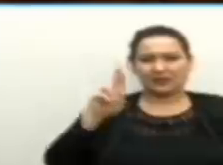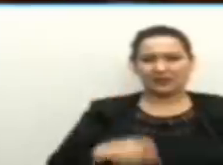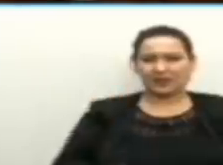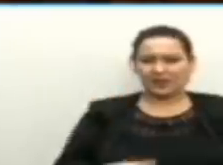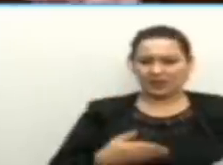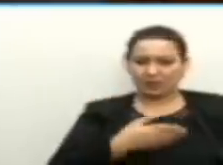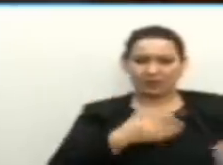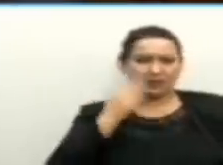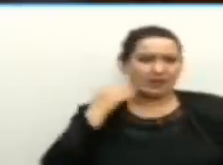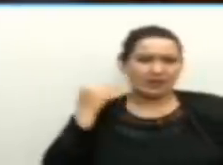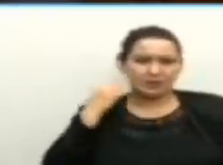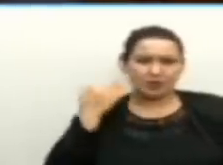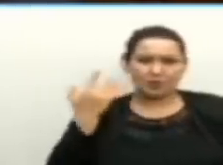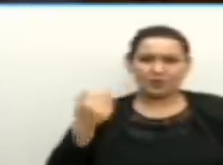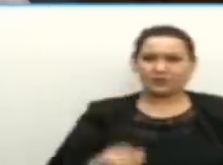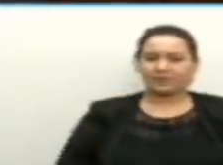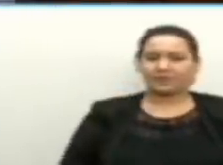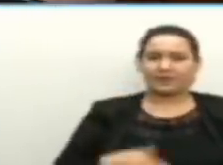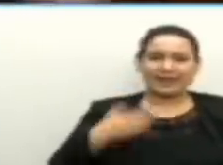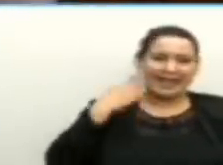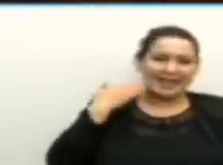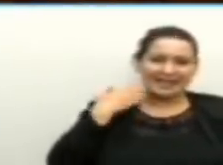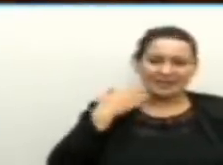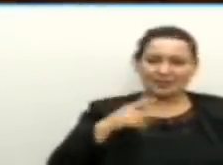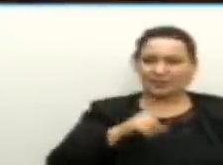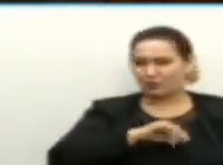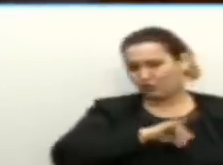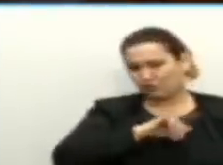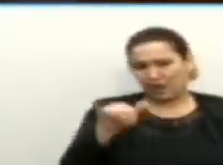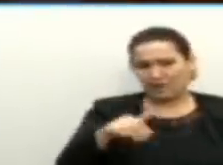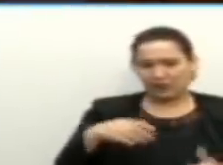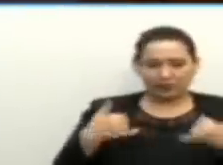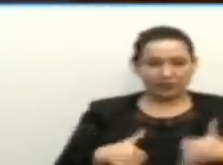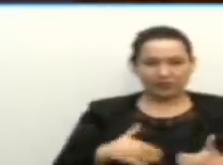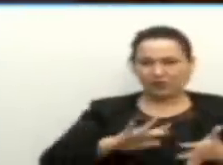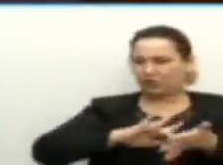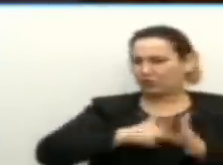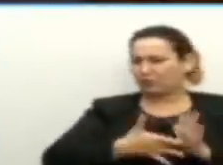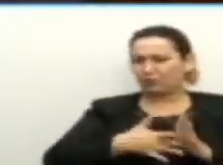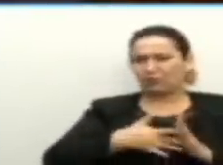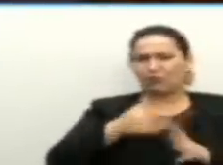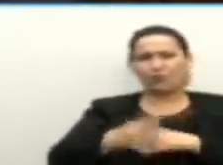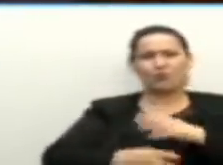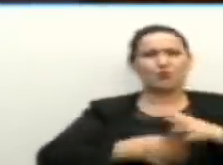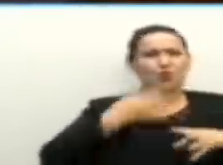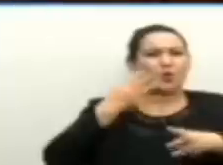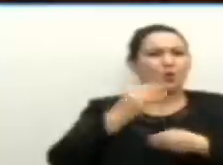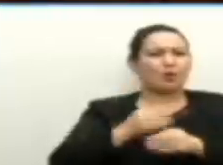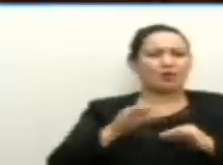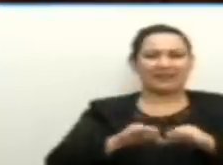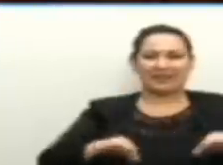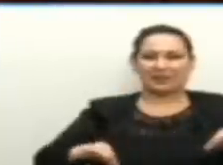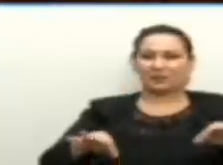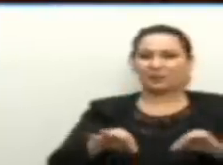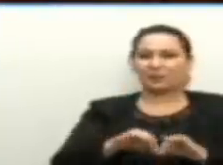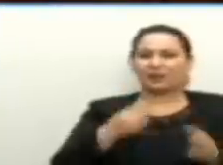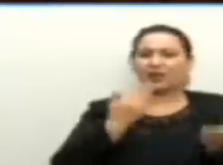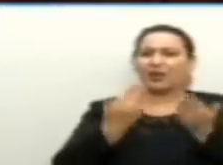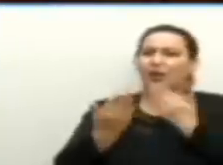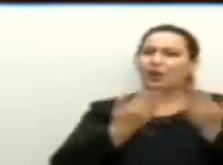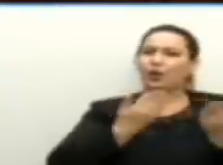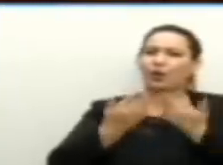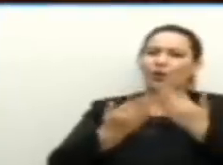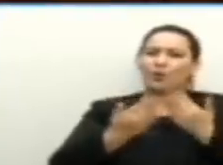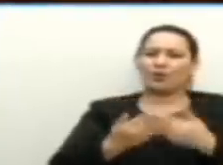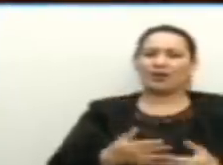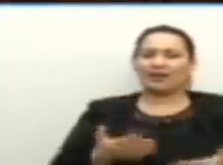وهذا ليس حصرا على الجزائر ولكن على مستوى كل دول العالم، ولكم أن تقارنوا مثلا